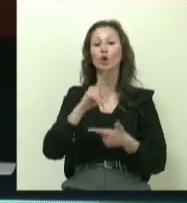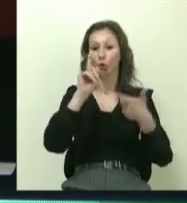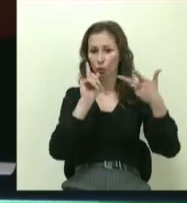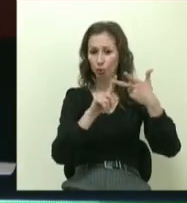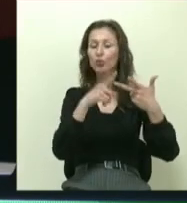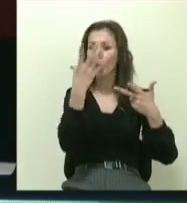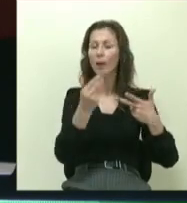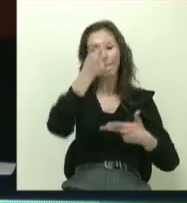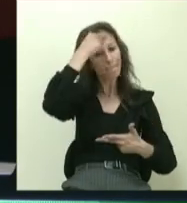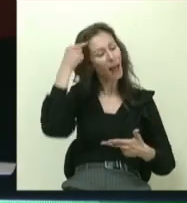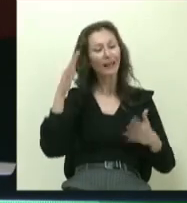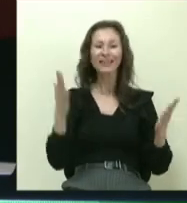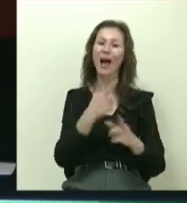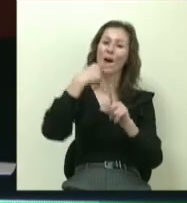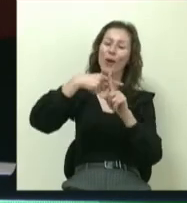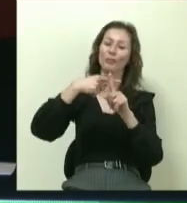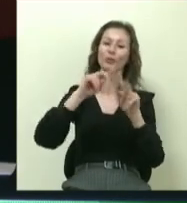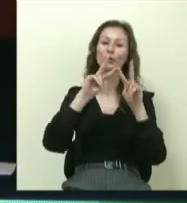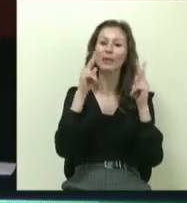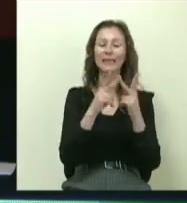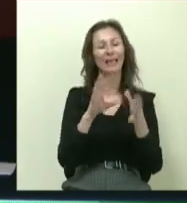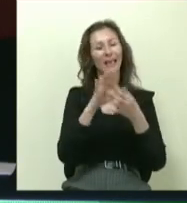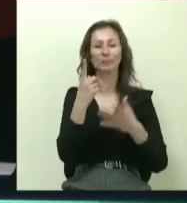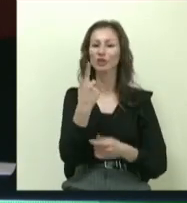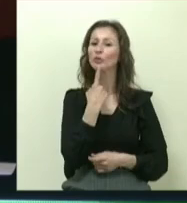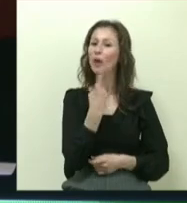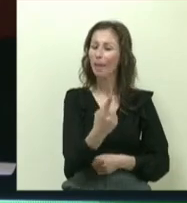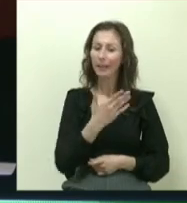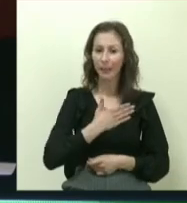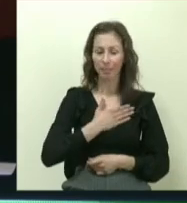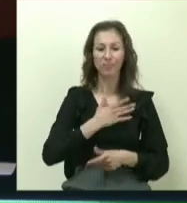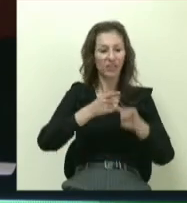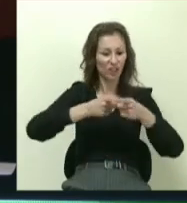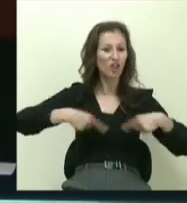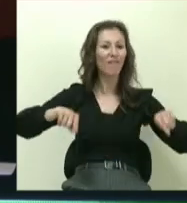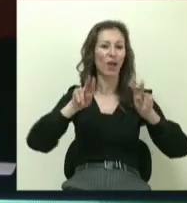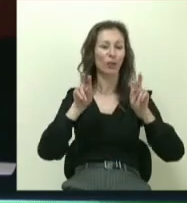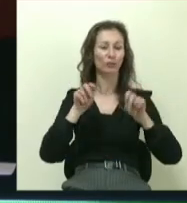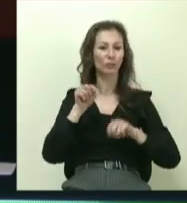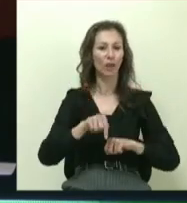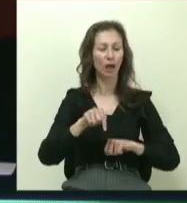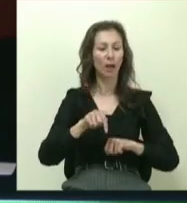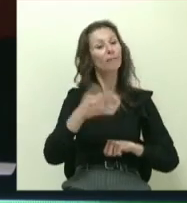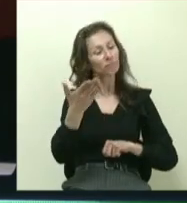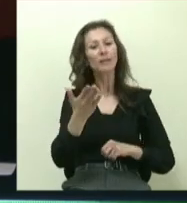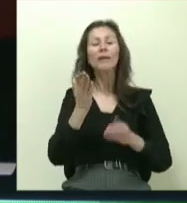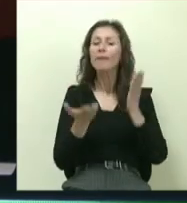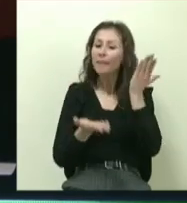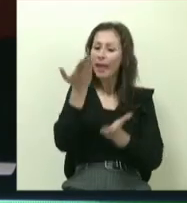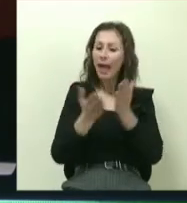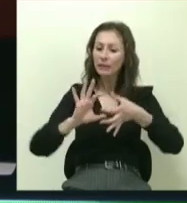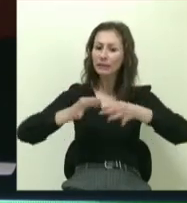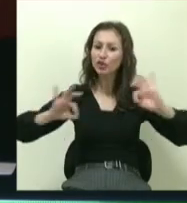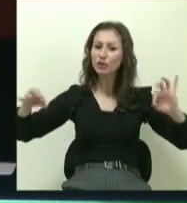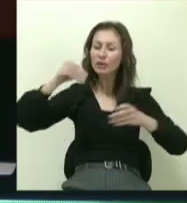cu olarak belki daha olumlu tonda küreselleşme ile ilgili bir şey söyleyebilirim burada çevre konusunda O da değer zincirleri